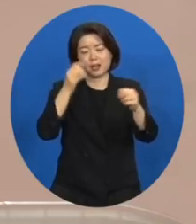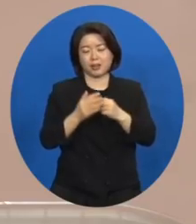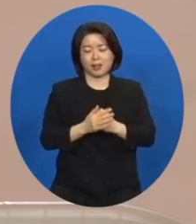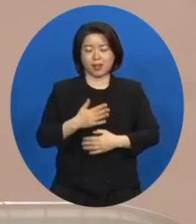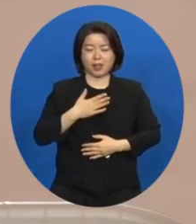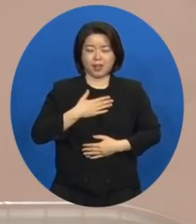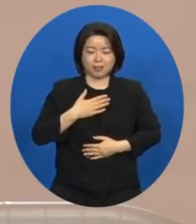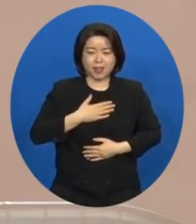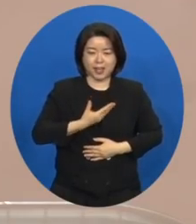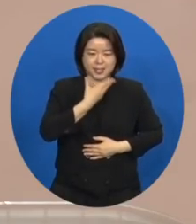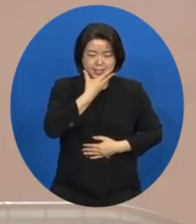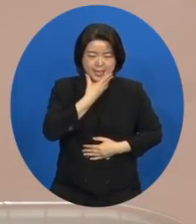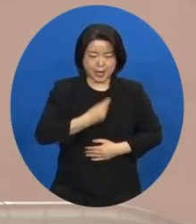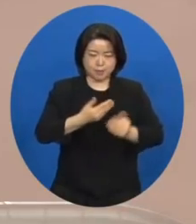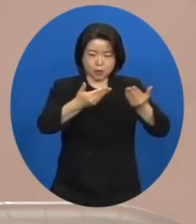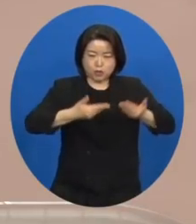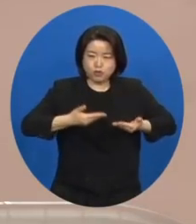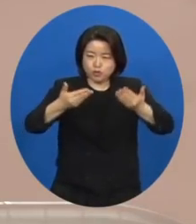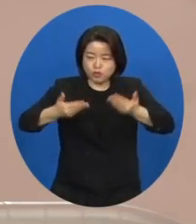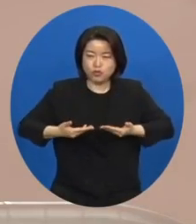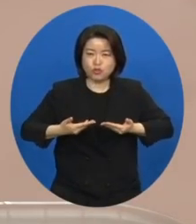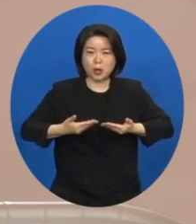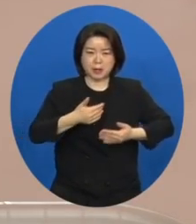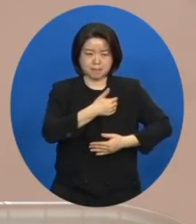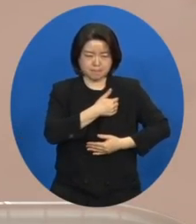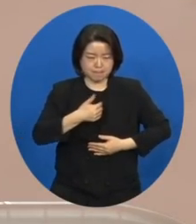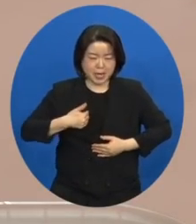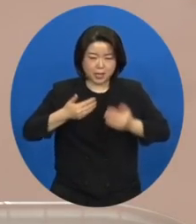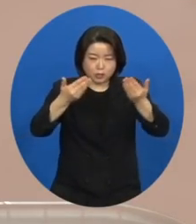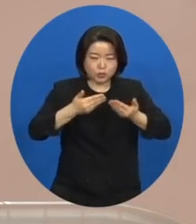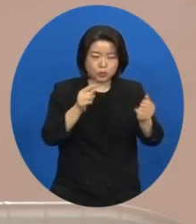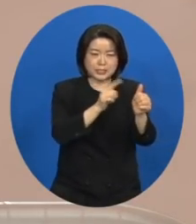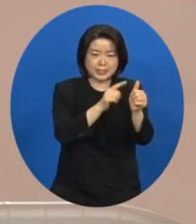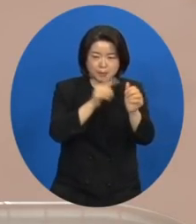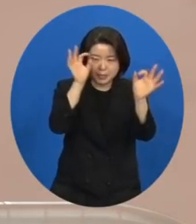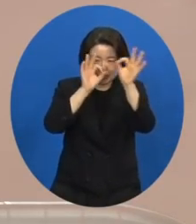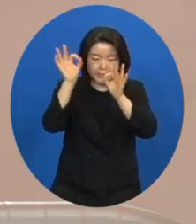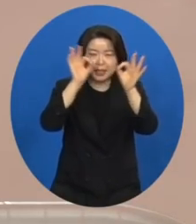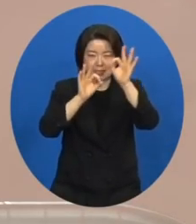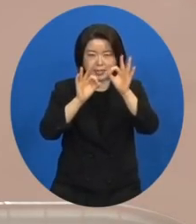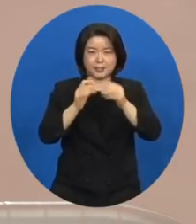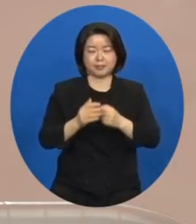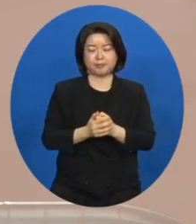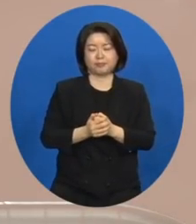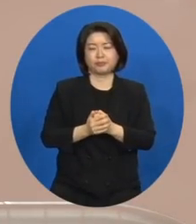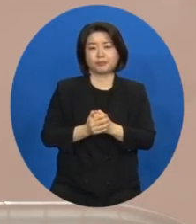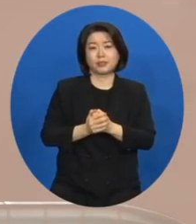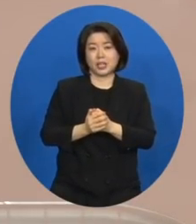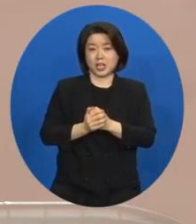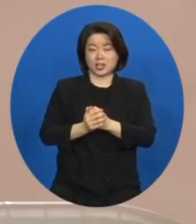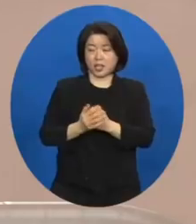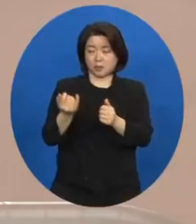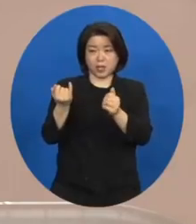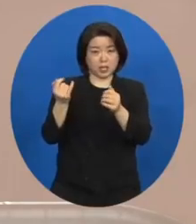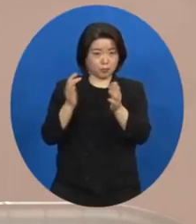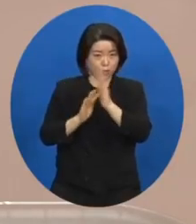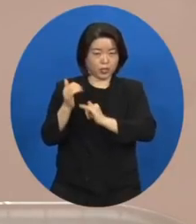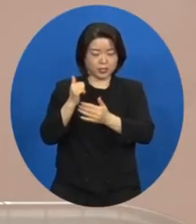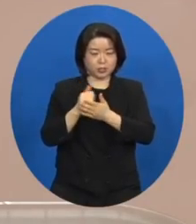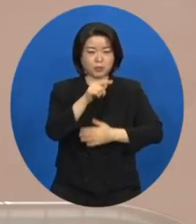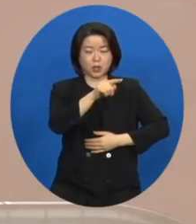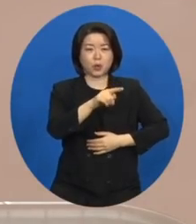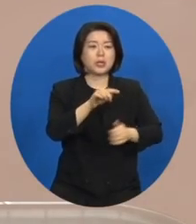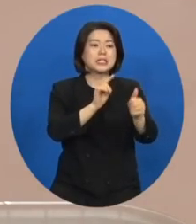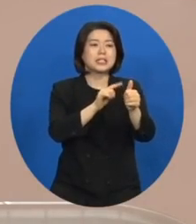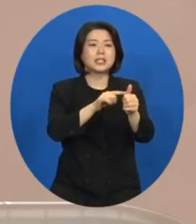행복을 중 그 남편을 찾아 헤맨 겁니다 16절에 보니까 예수께서 그 여인에게 남편을 불러 오라 라고